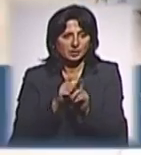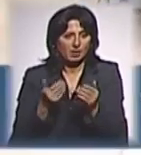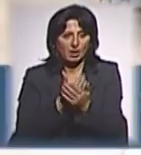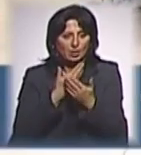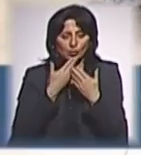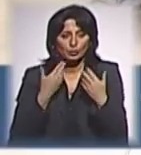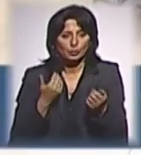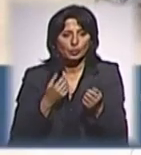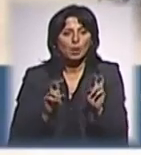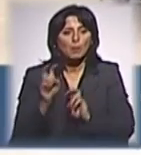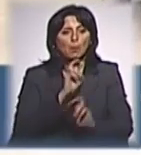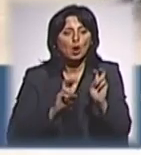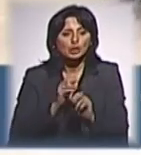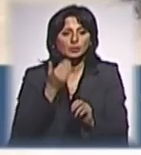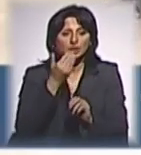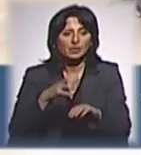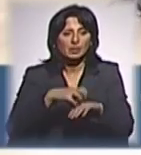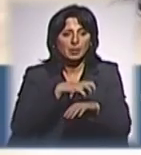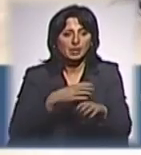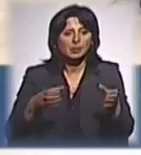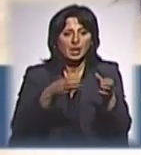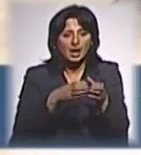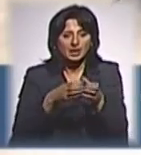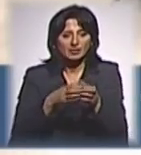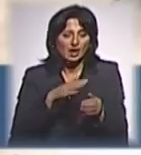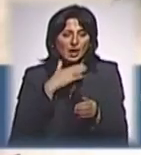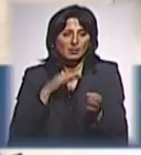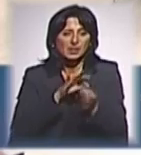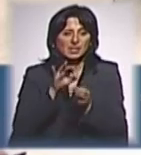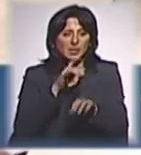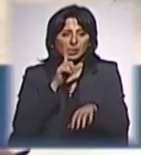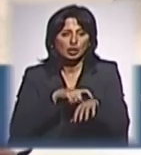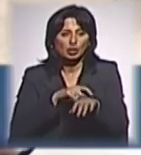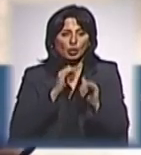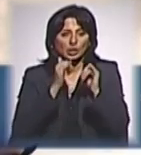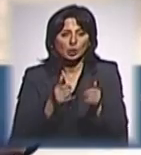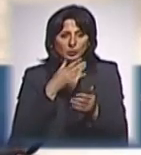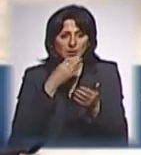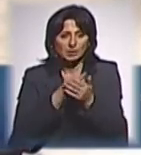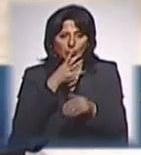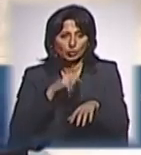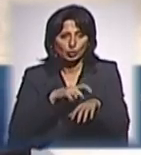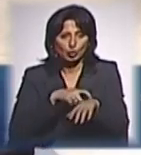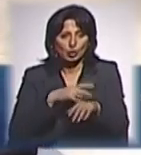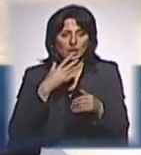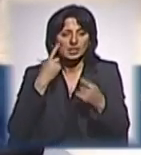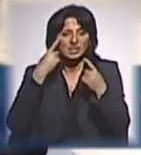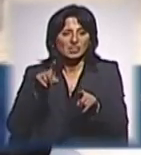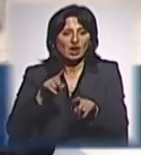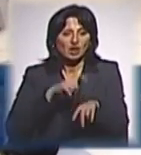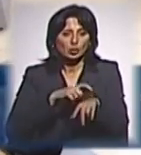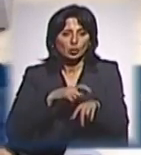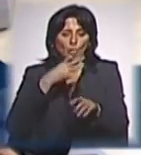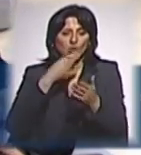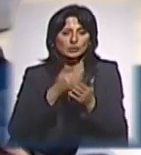ხო? მოძებნეთ თქვენ პარტიების გაერთიანება, არ მინდა ახლა მე ზედმეტი დრო დაუთმო საკუთარი საეთერო დროდან, თავისი საეთერო დრო